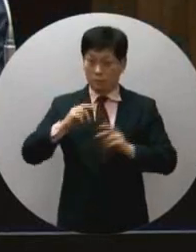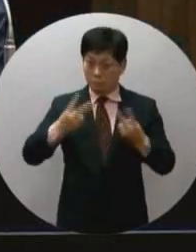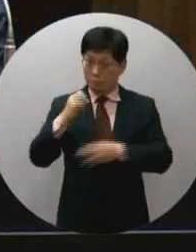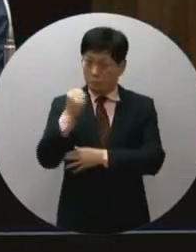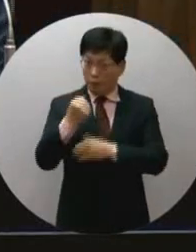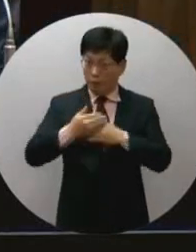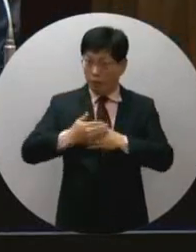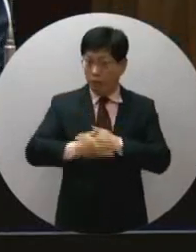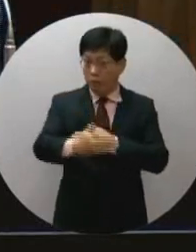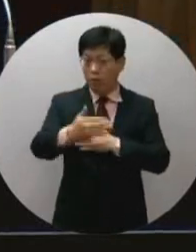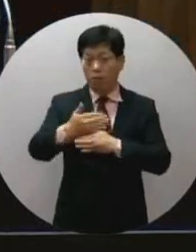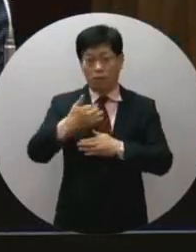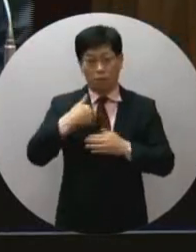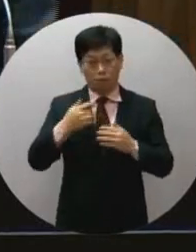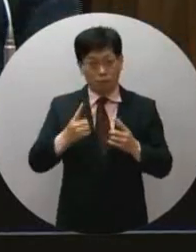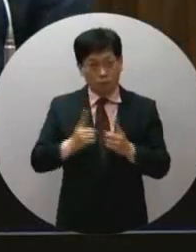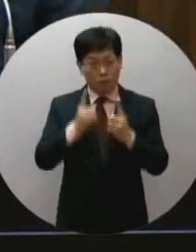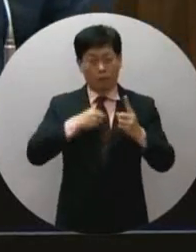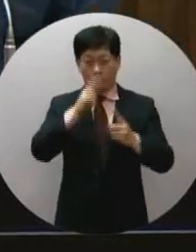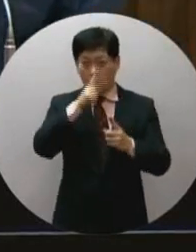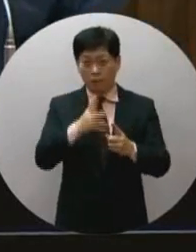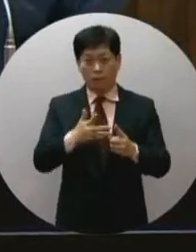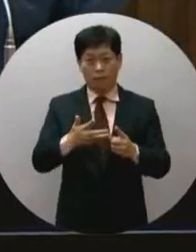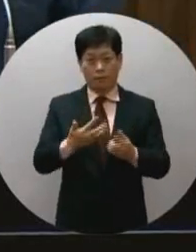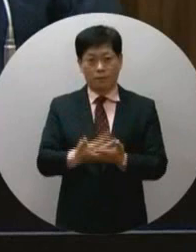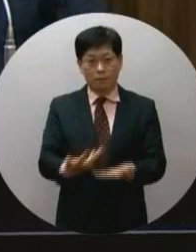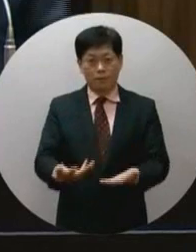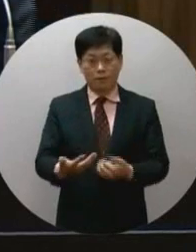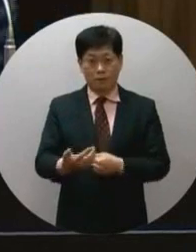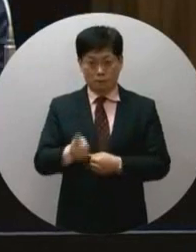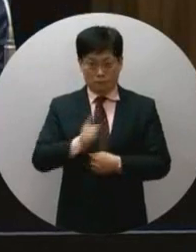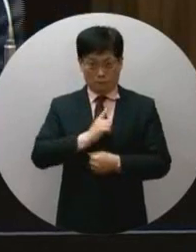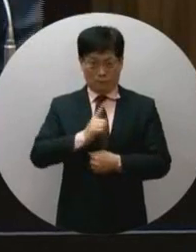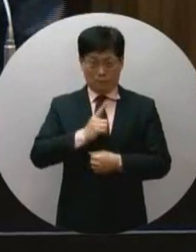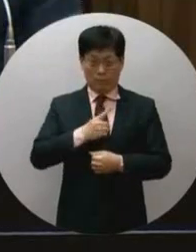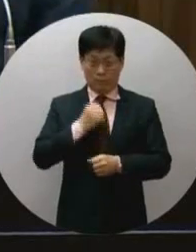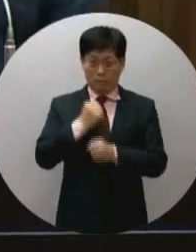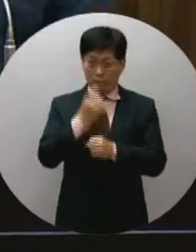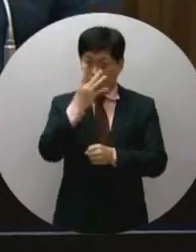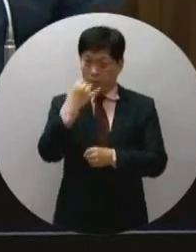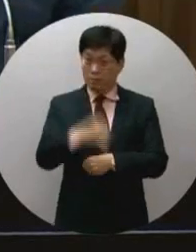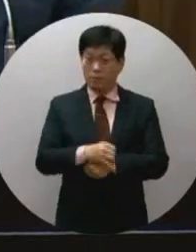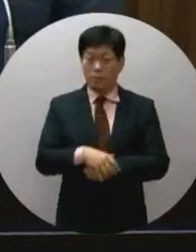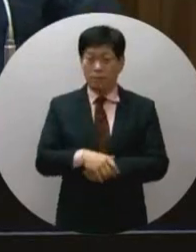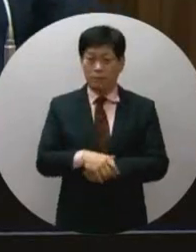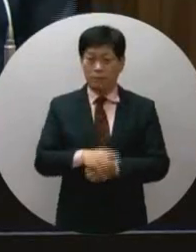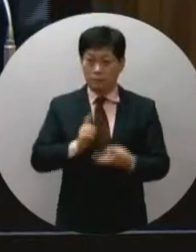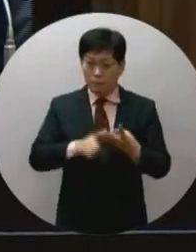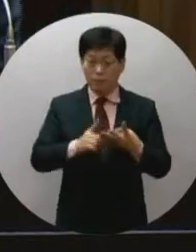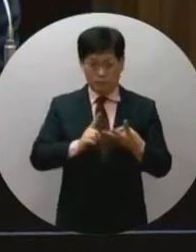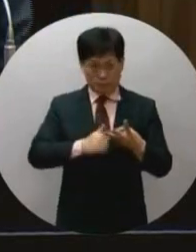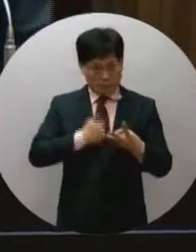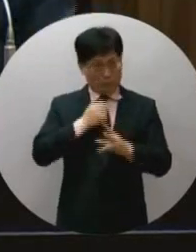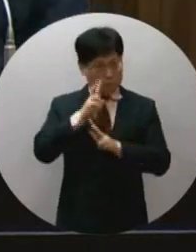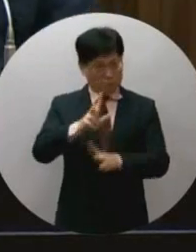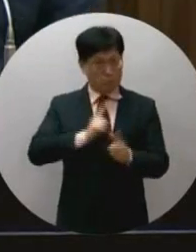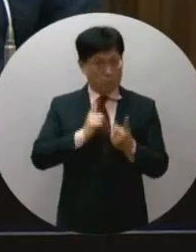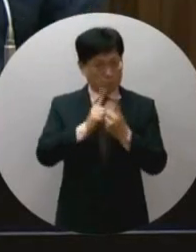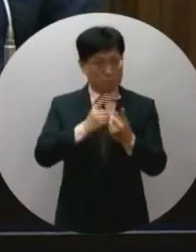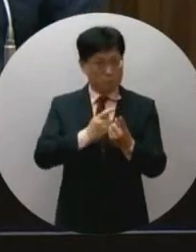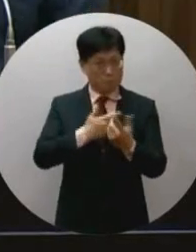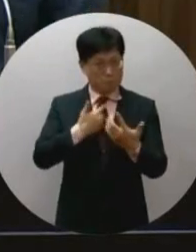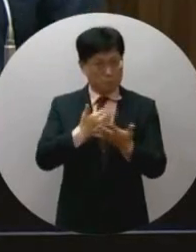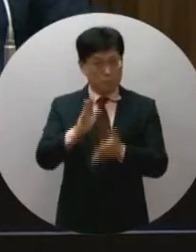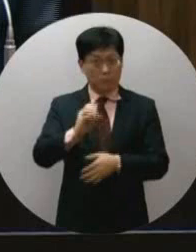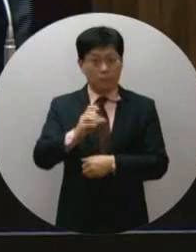都没有考虑到人民的感受，你们都没有注意到这样子民众是没有感觉的，你们都没有注意到，你当你这样强力做下去的时候，民众是会反